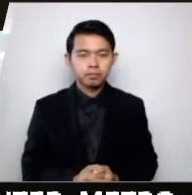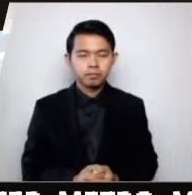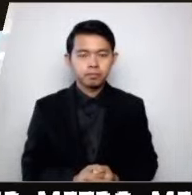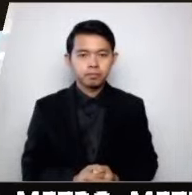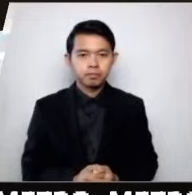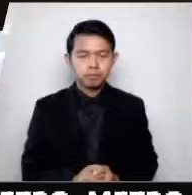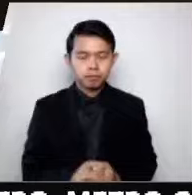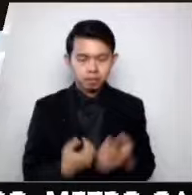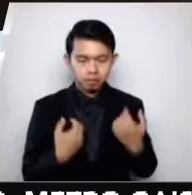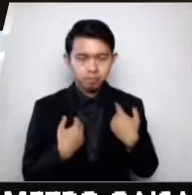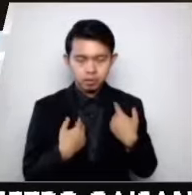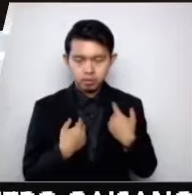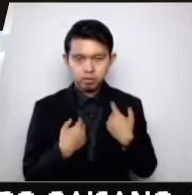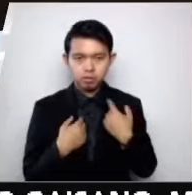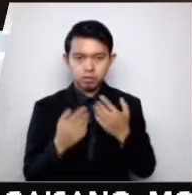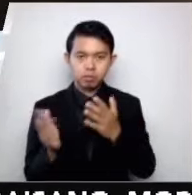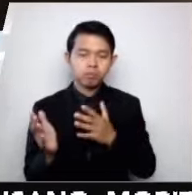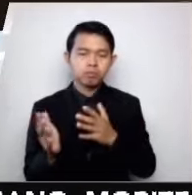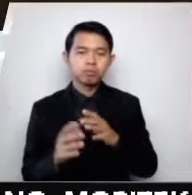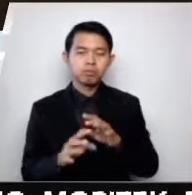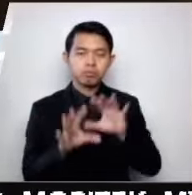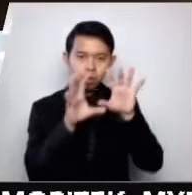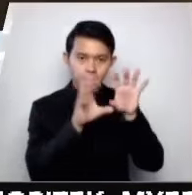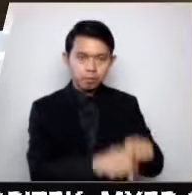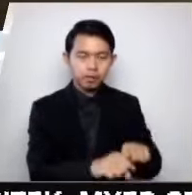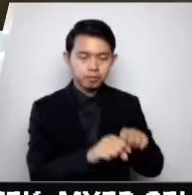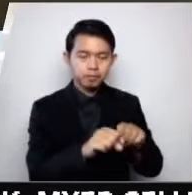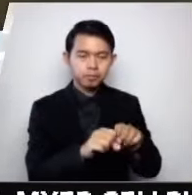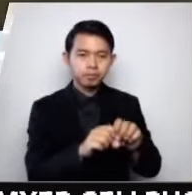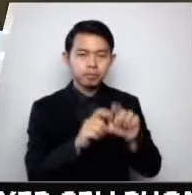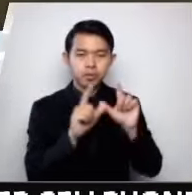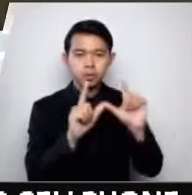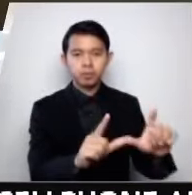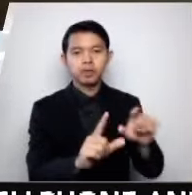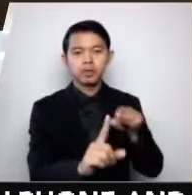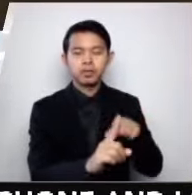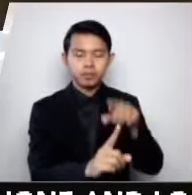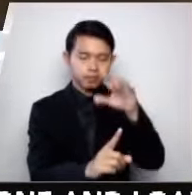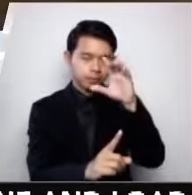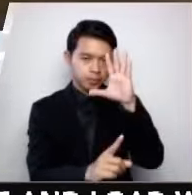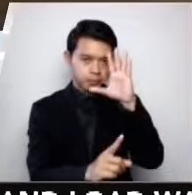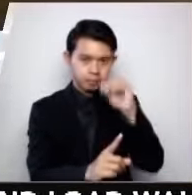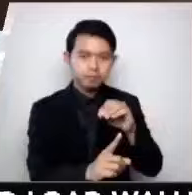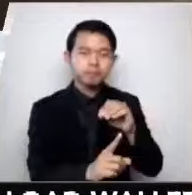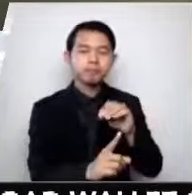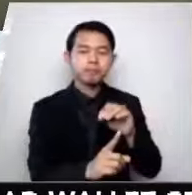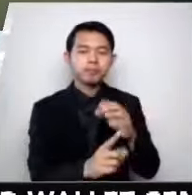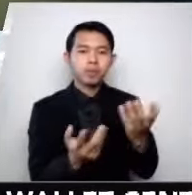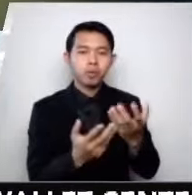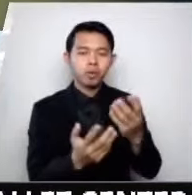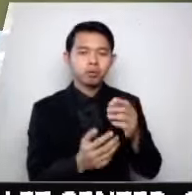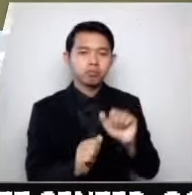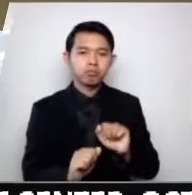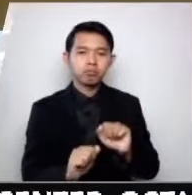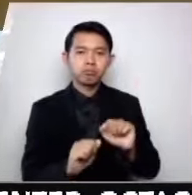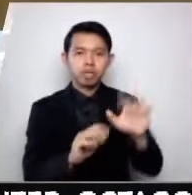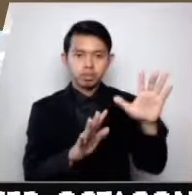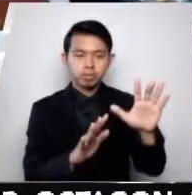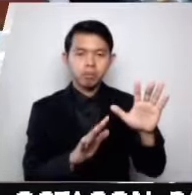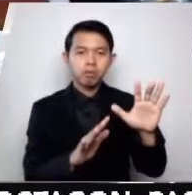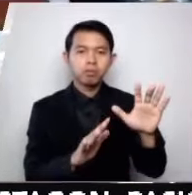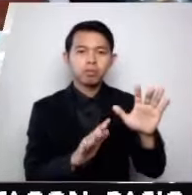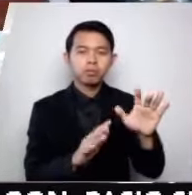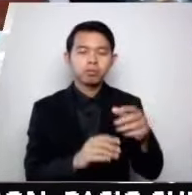warrant, arestado ang 33 anyos na lalaki sa Barangay San Jose, Antipolo City, Lunes ng gabi dahil sa kasong